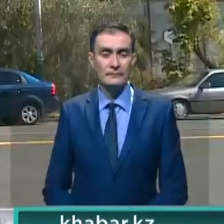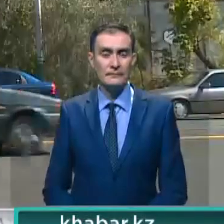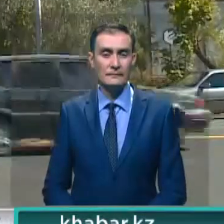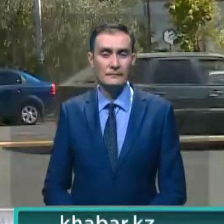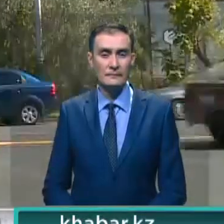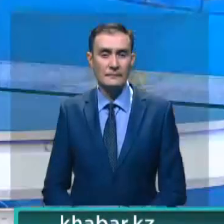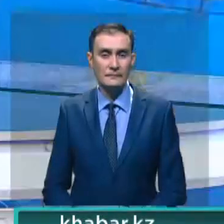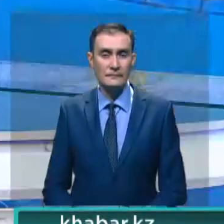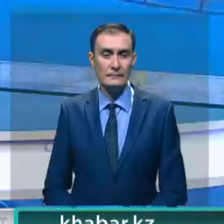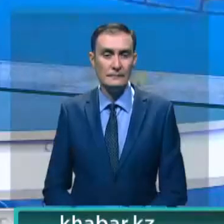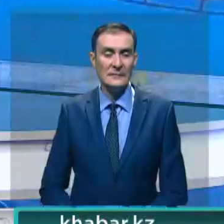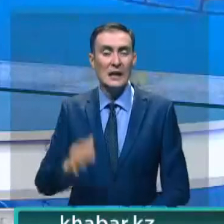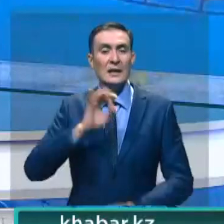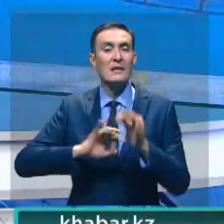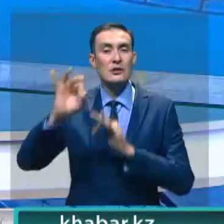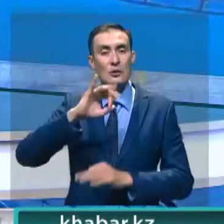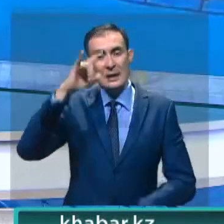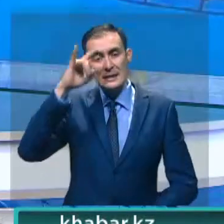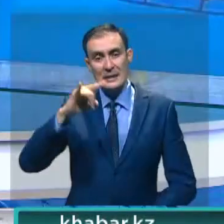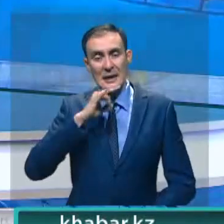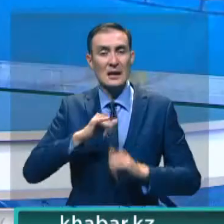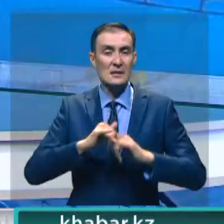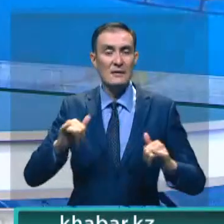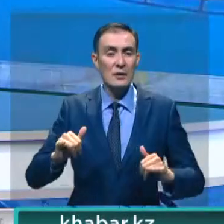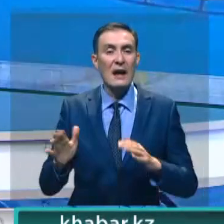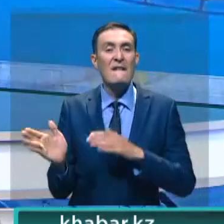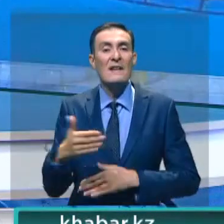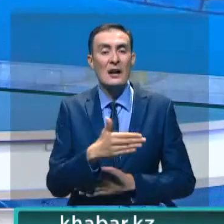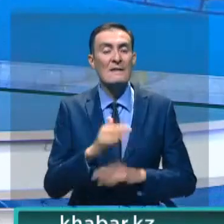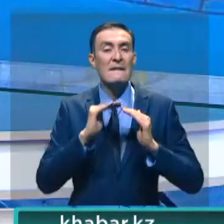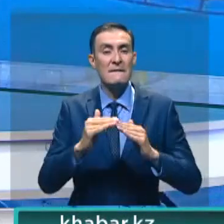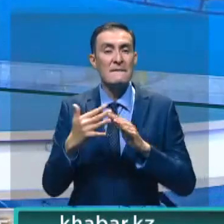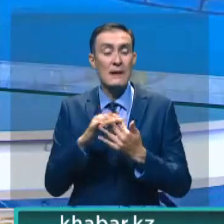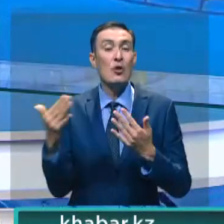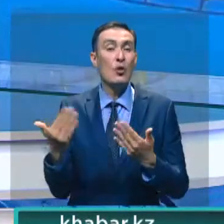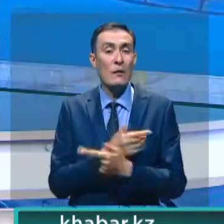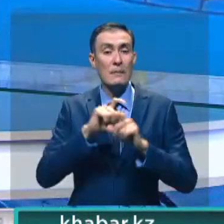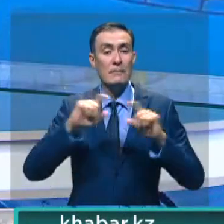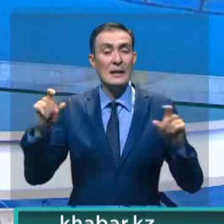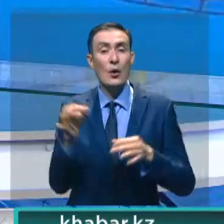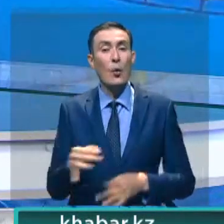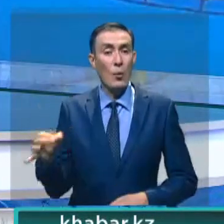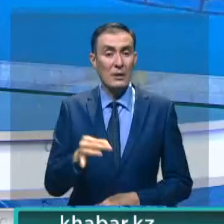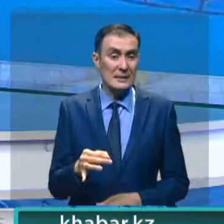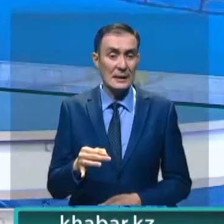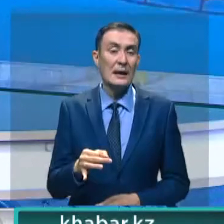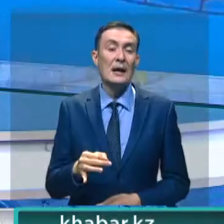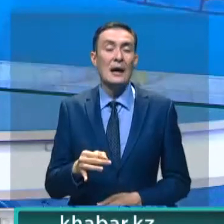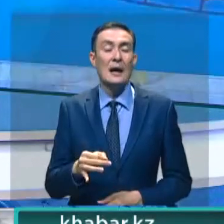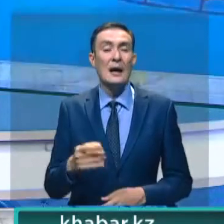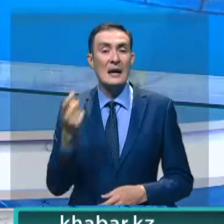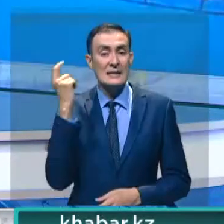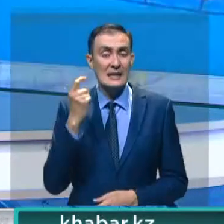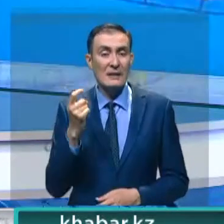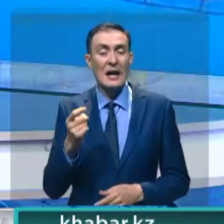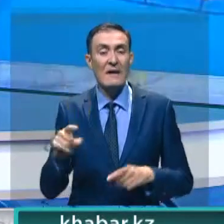дня. На востоке страны вовсю развивают форелевые фермы как новый бренд всего региона. Садковые хозяйства